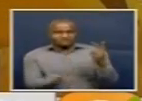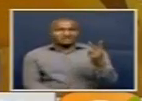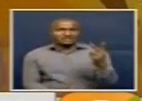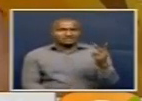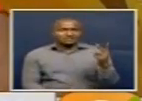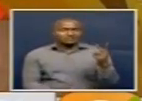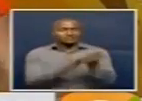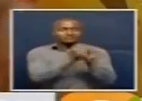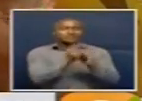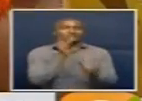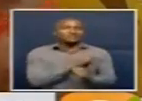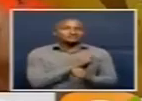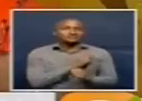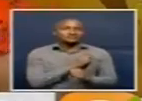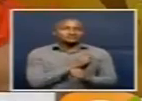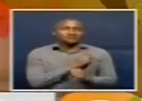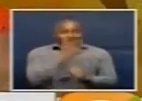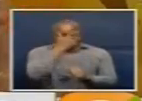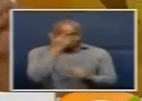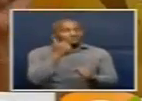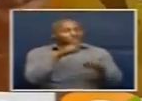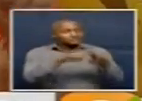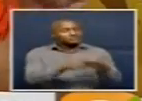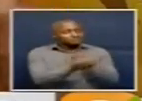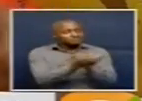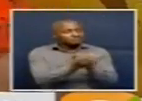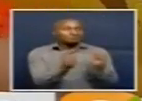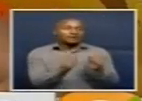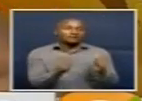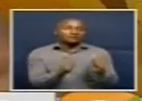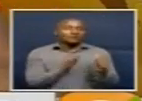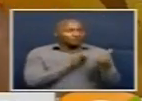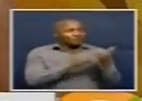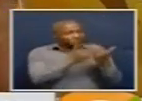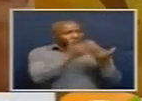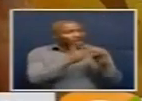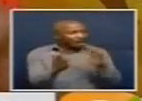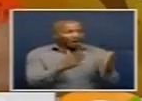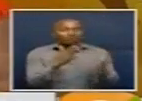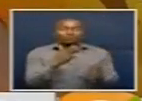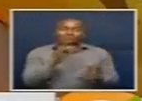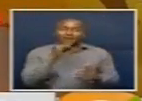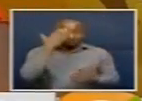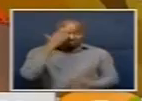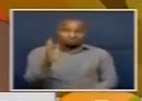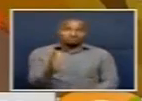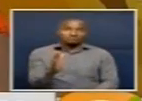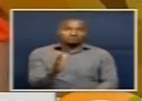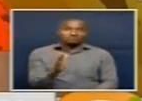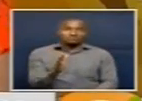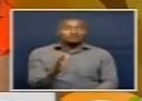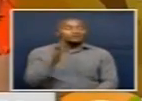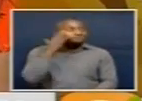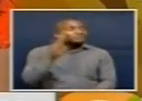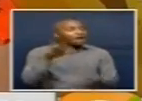amebadilika kabisa, kwa sababu hakuketishwa akaelezwa mke anatakana atunzwe vipi. Hawajui kutunza, wajua mapenzi ya nyingi yenu.